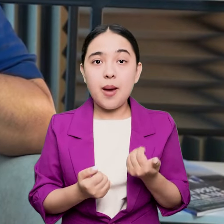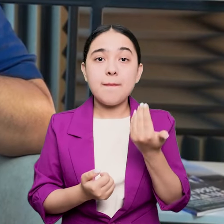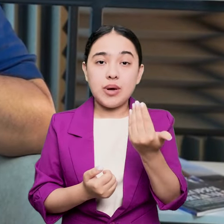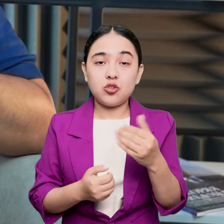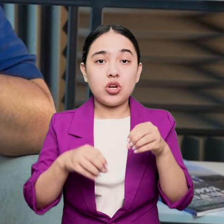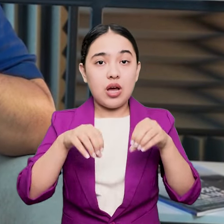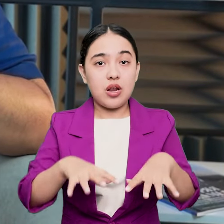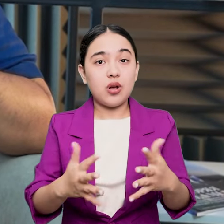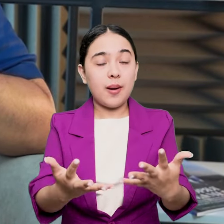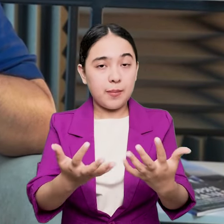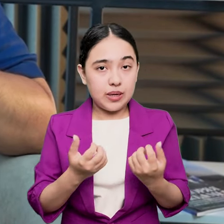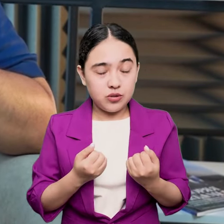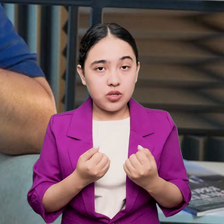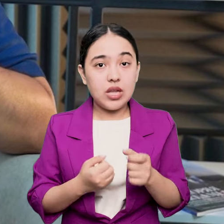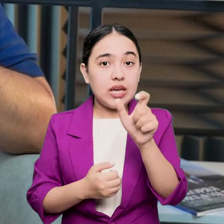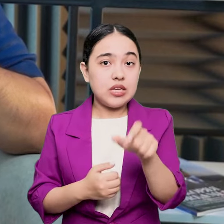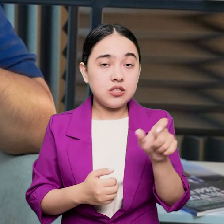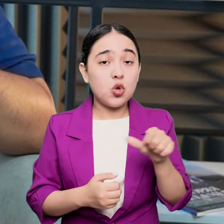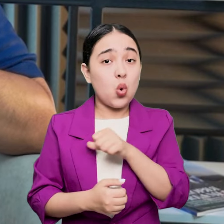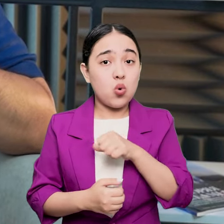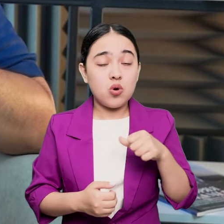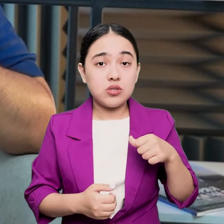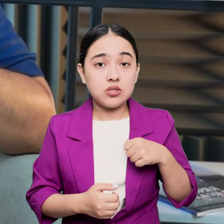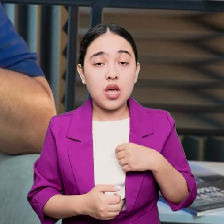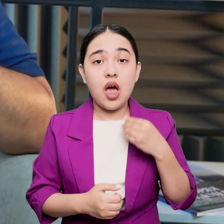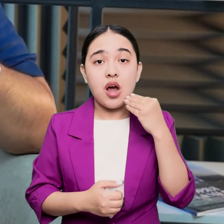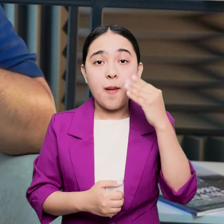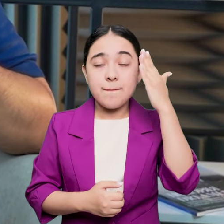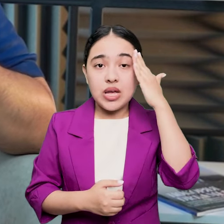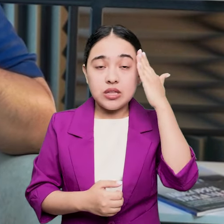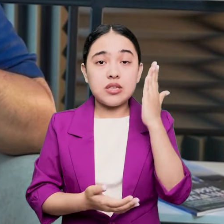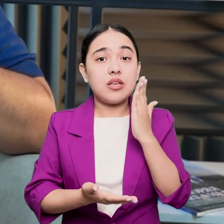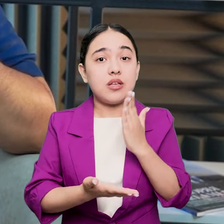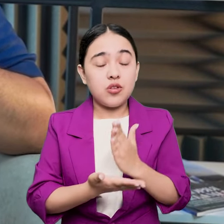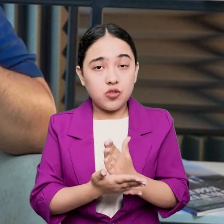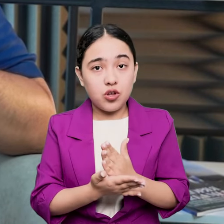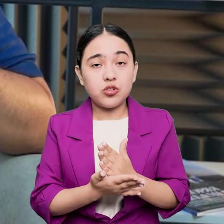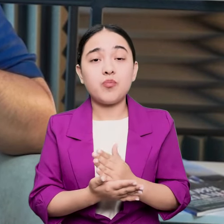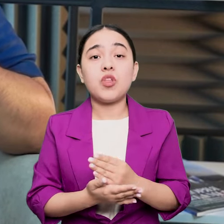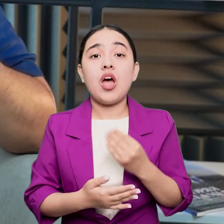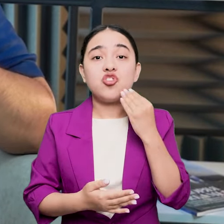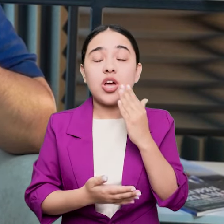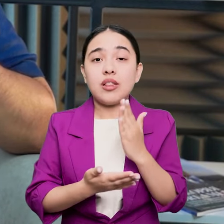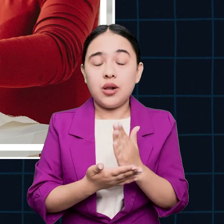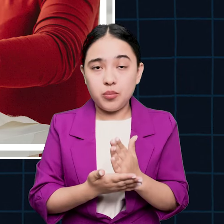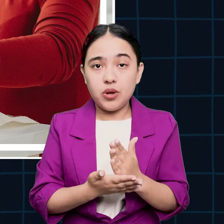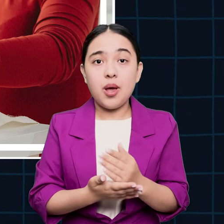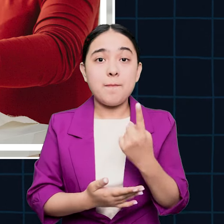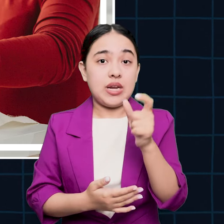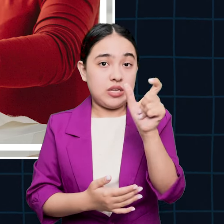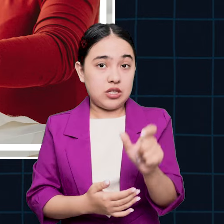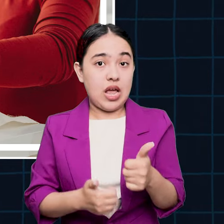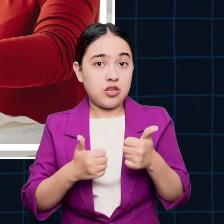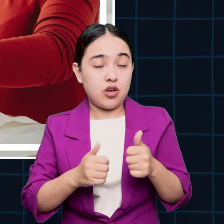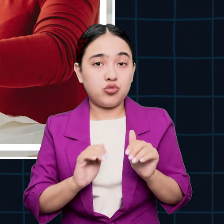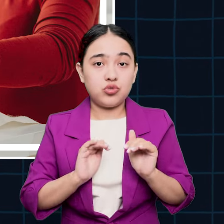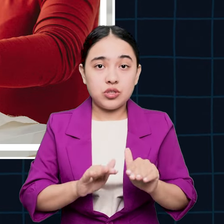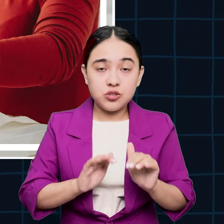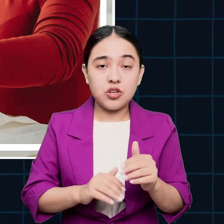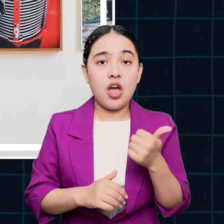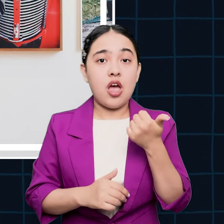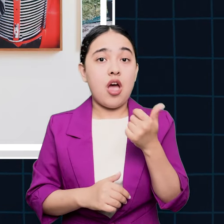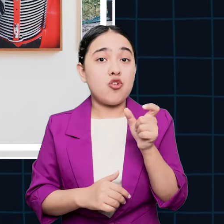shu qarorlar qabul qilishda insonning o'z kompetensiyasiga ega bo'lgan jihatlari mavjud, ya'ni bir inson yaxshi tikishi,